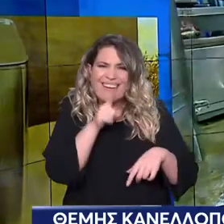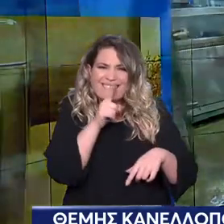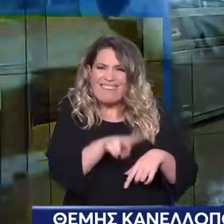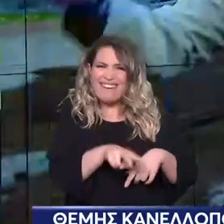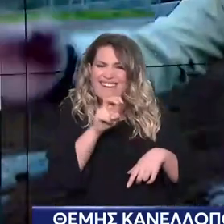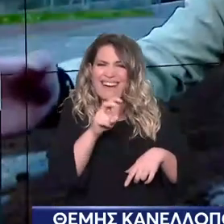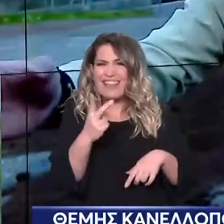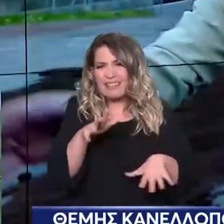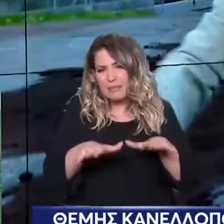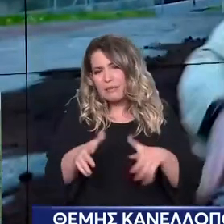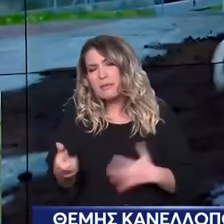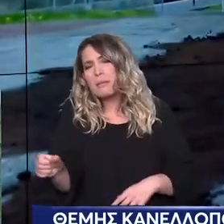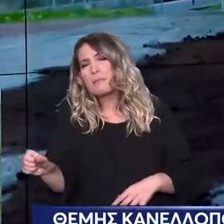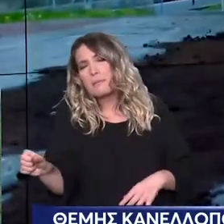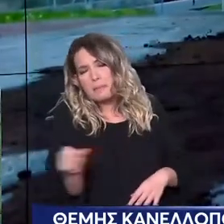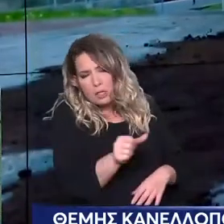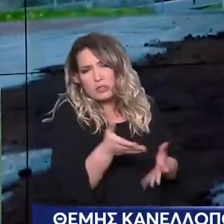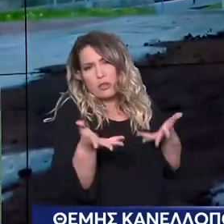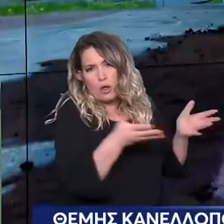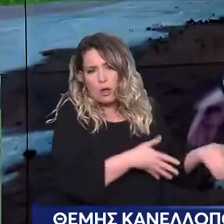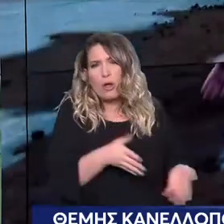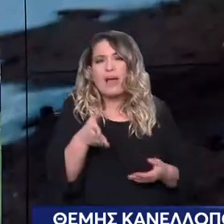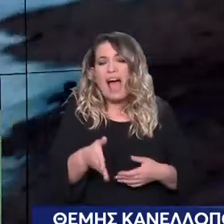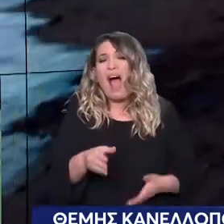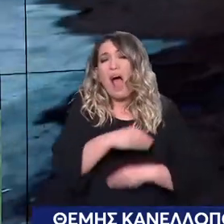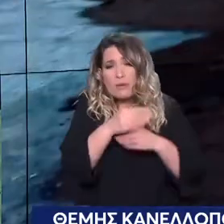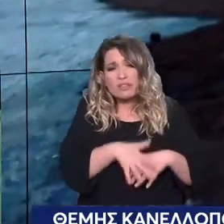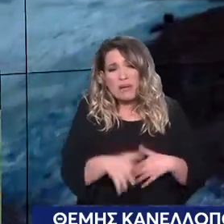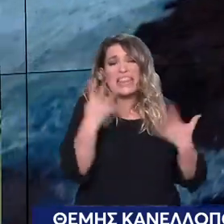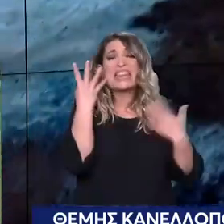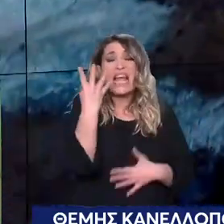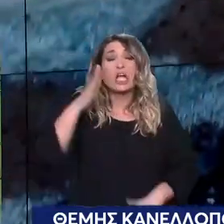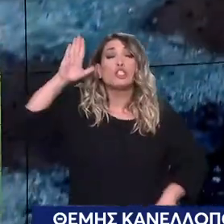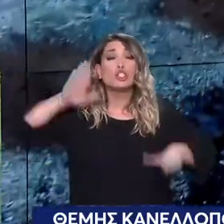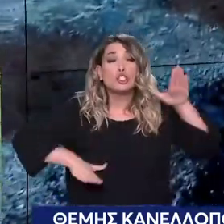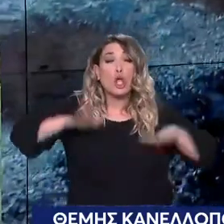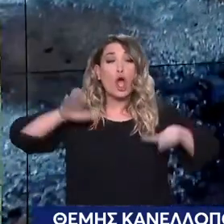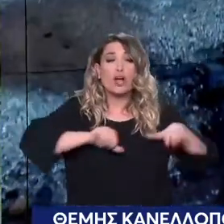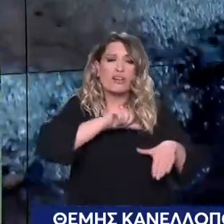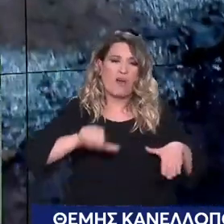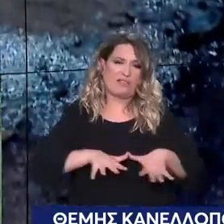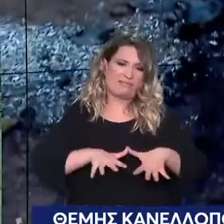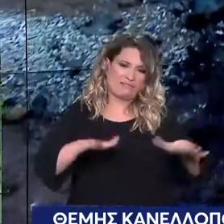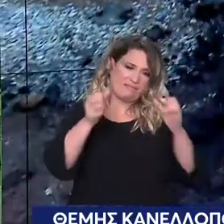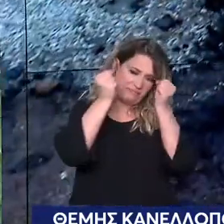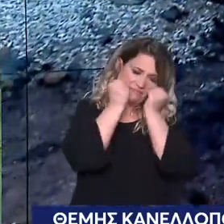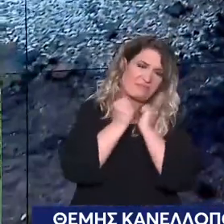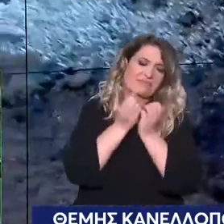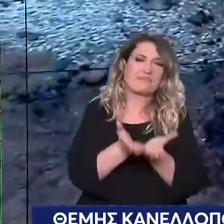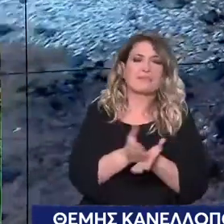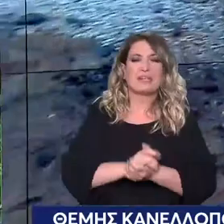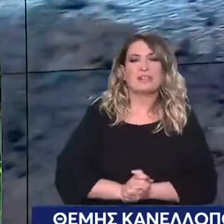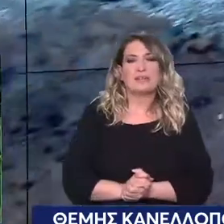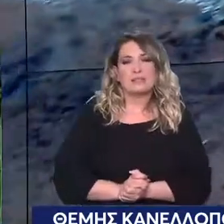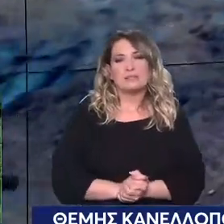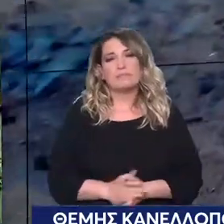έχει μείνει, επιστρέφονται στο συνεταιρισμό. Οι 4 τόνοι κυλάνε κάτω. Θέμη μου, σε ευχαριστώ γιατί για μια ακόμα φορά και πάρα πολύ